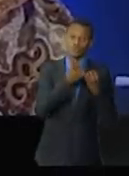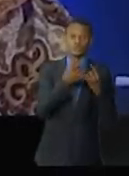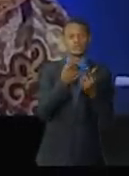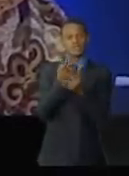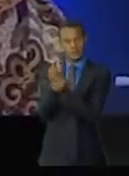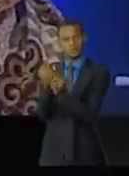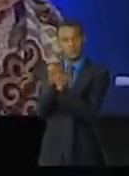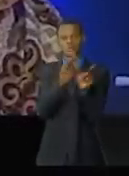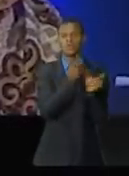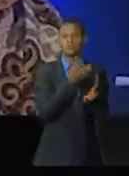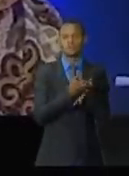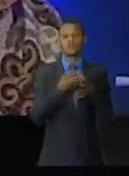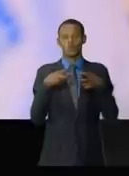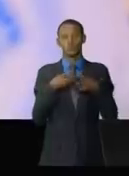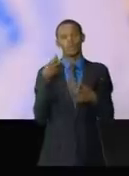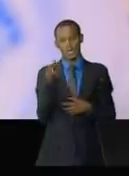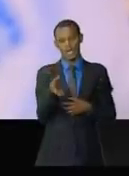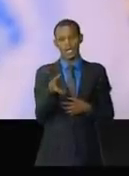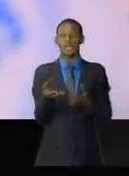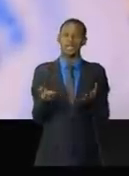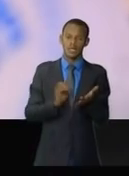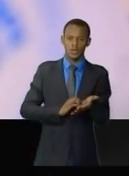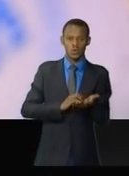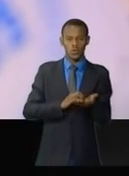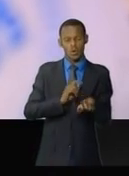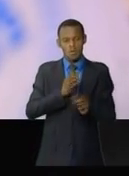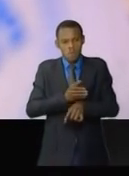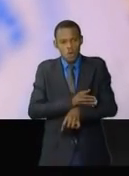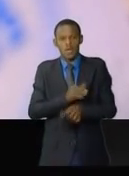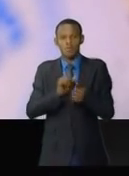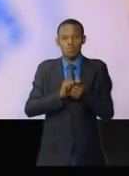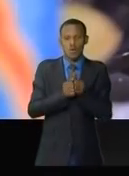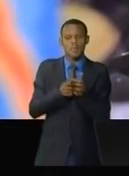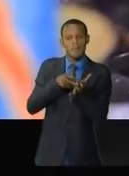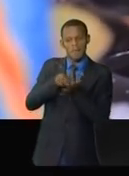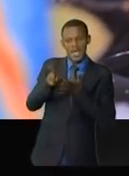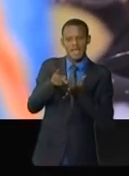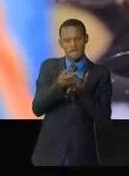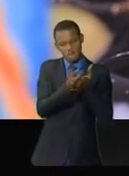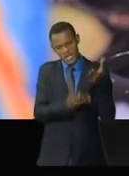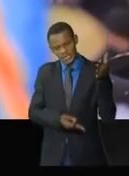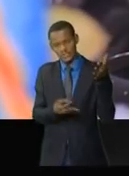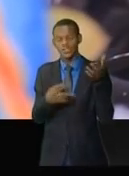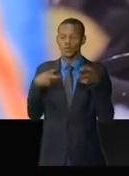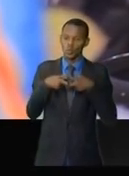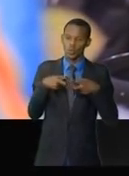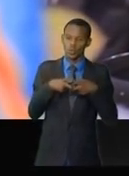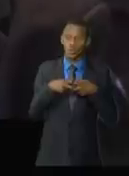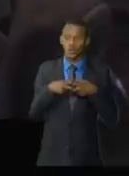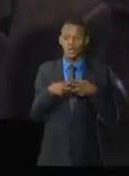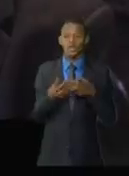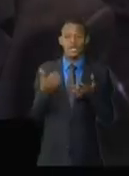en place des indicateurs de fiabilisation de l'approvisionnement en énergie